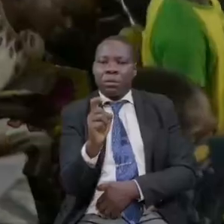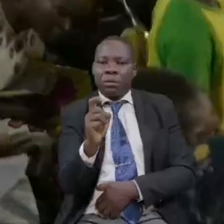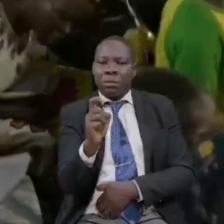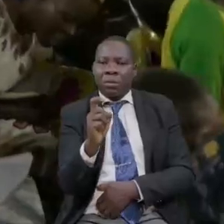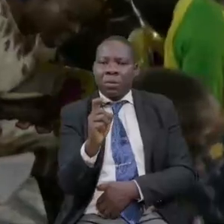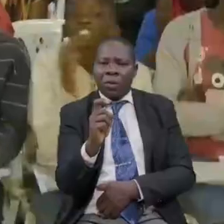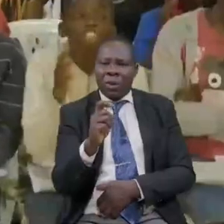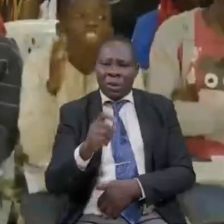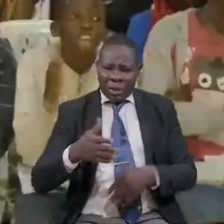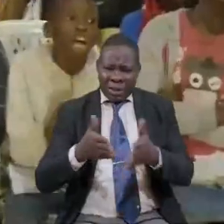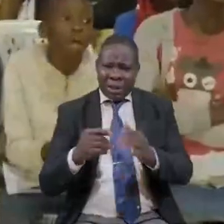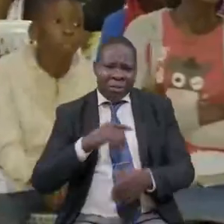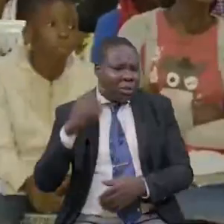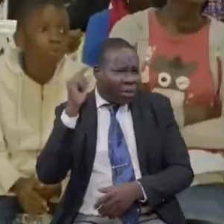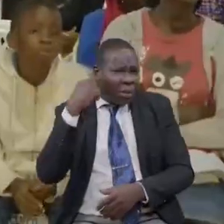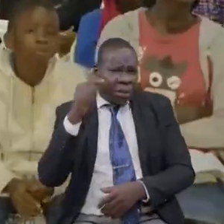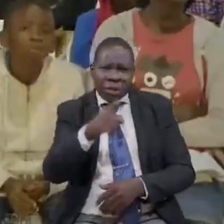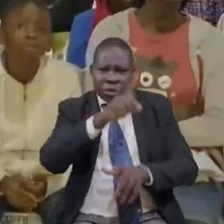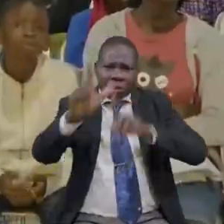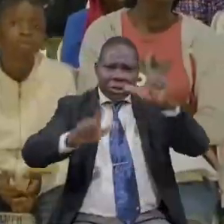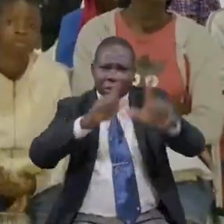Pourquoi je n'arrive pas à vous entendre?